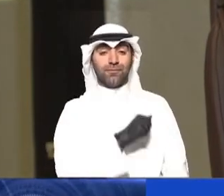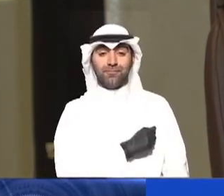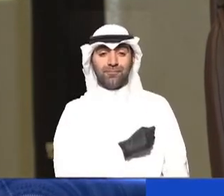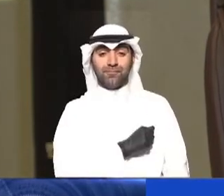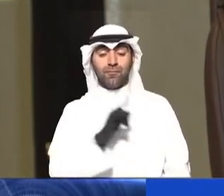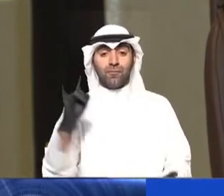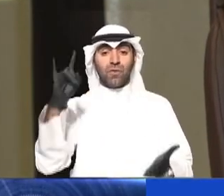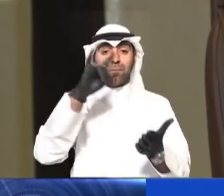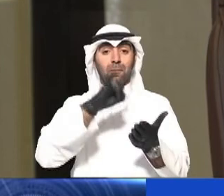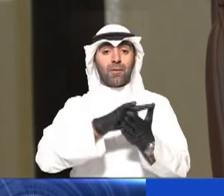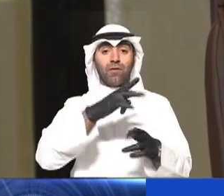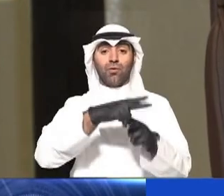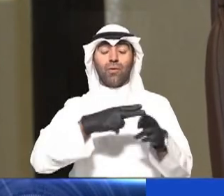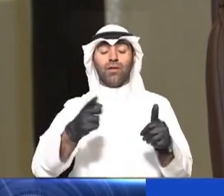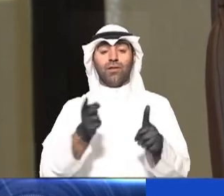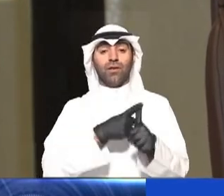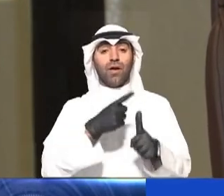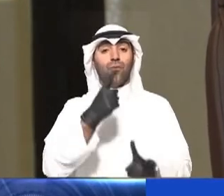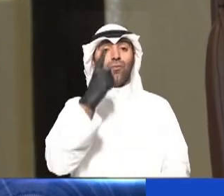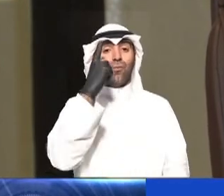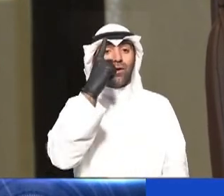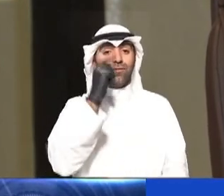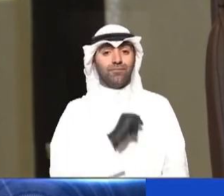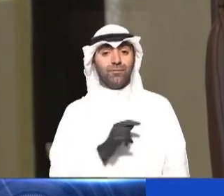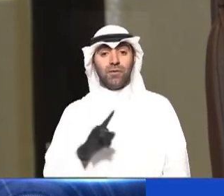النقل أو اتحاد النقل الجوي الأياتا